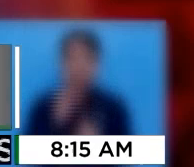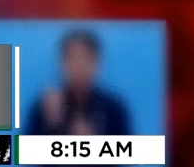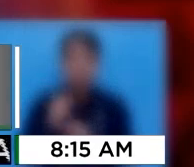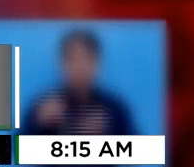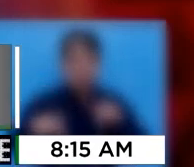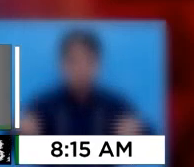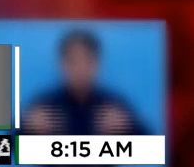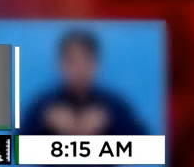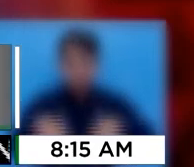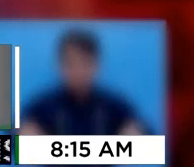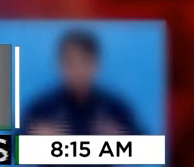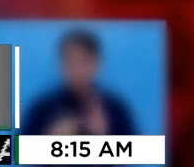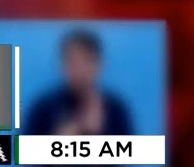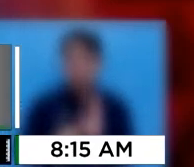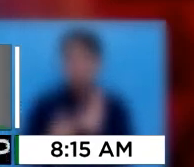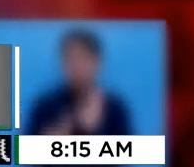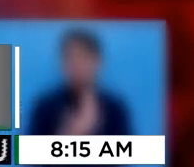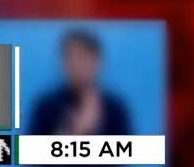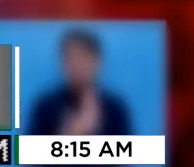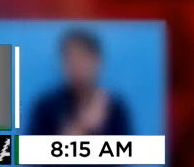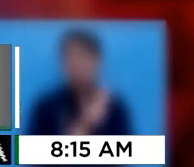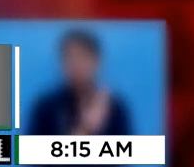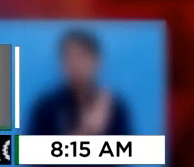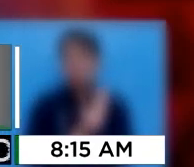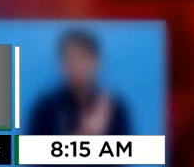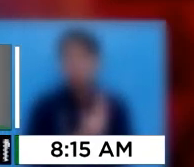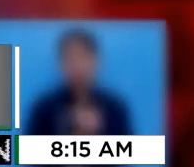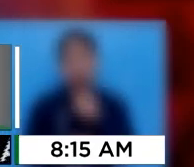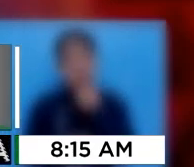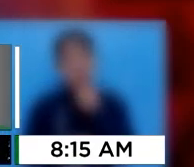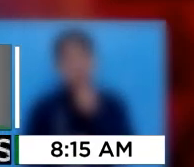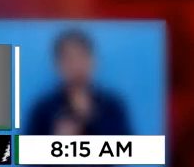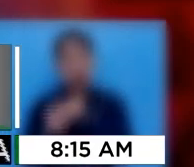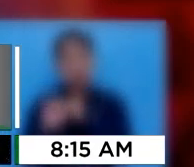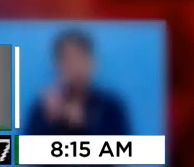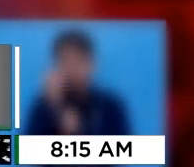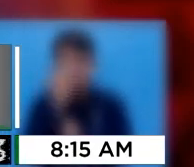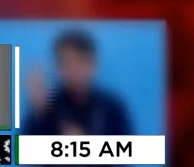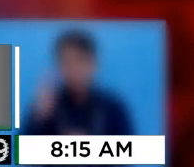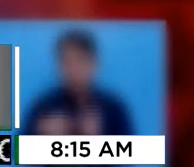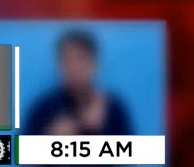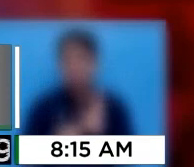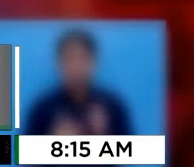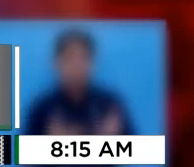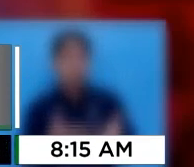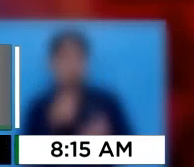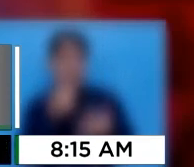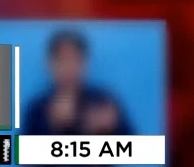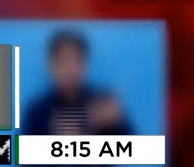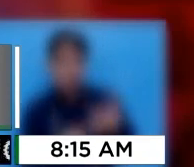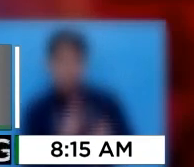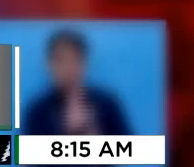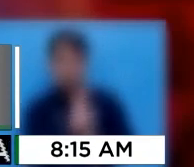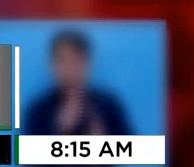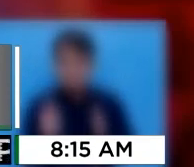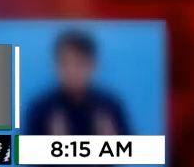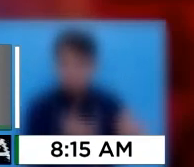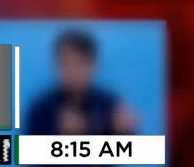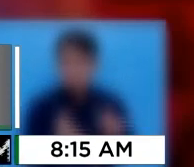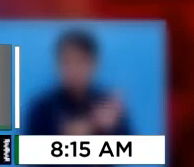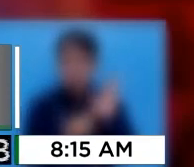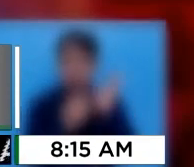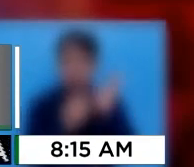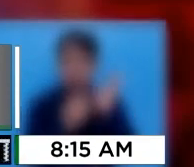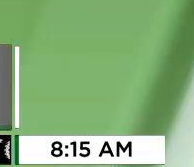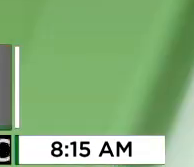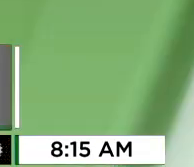areas as well. That it is evidence-based. Yan po ang tinig ni Professor Antonio Contreras, isang political